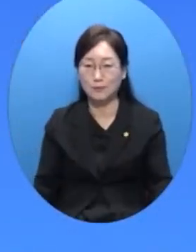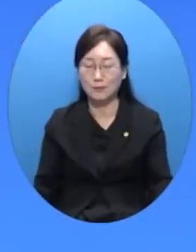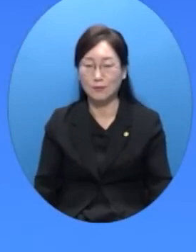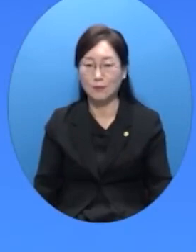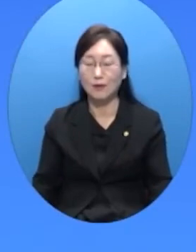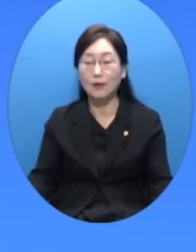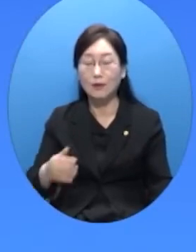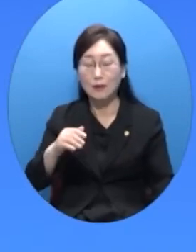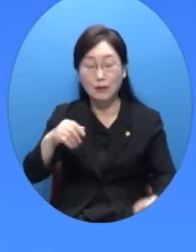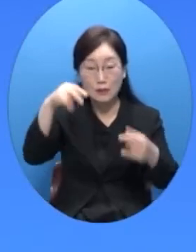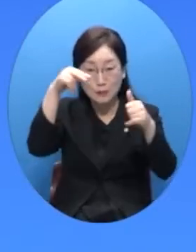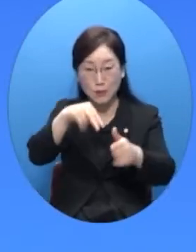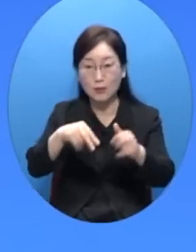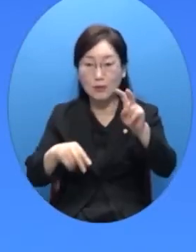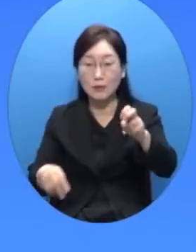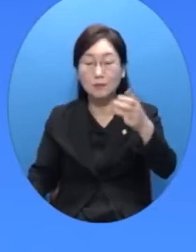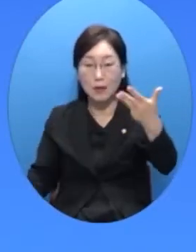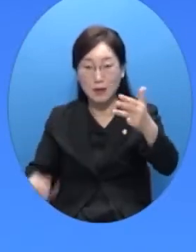신명기 28장 보면